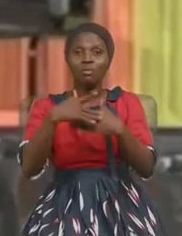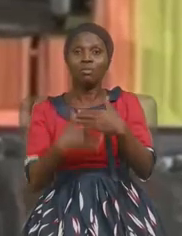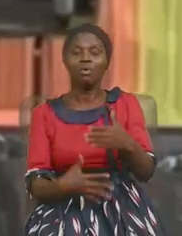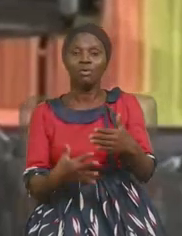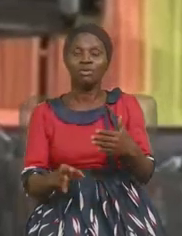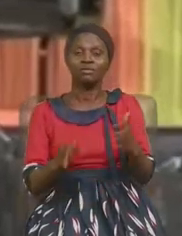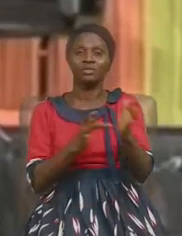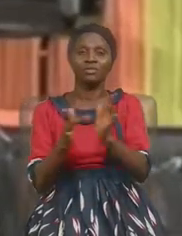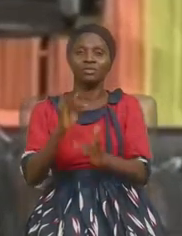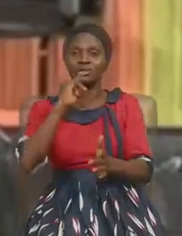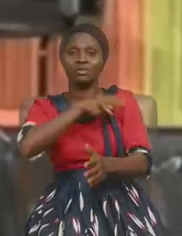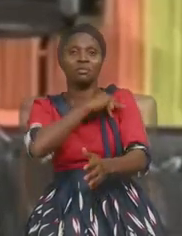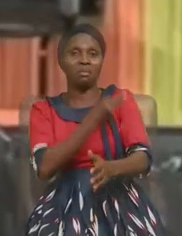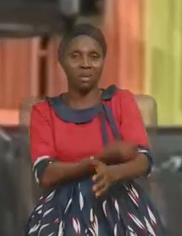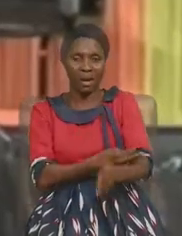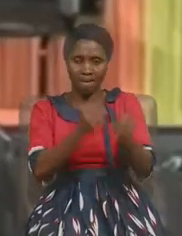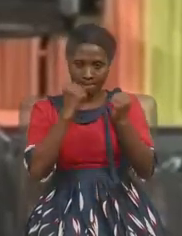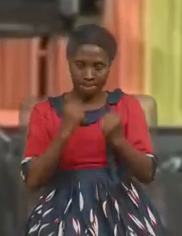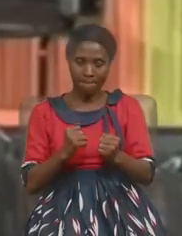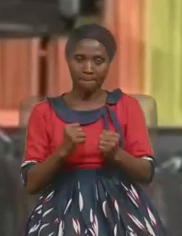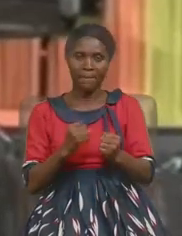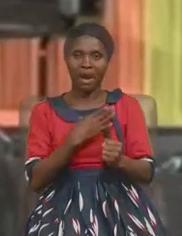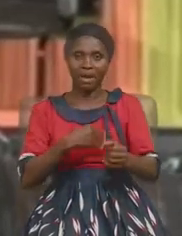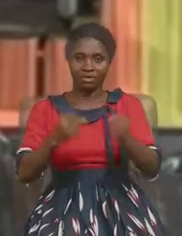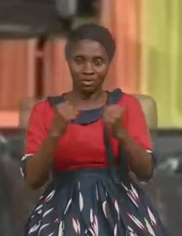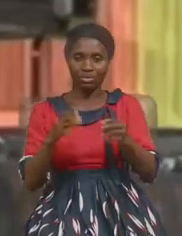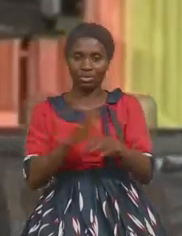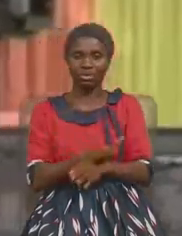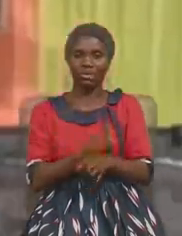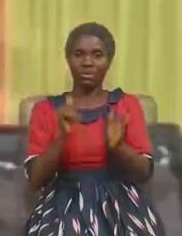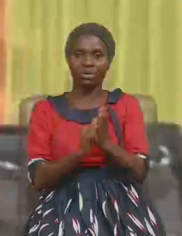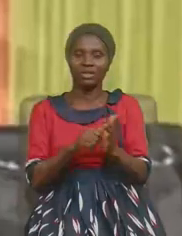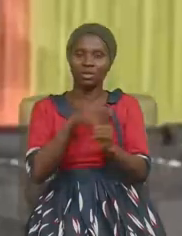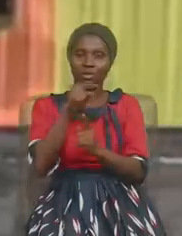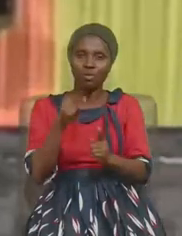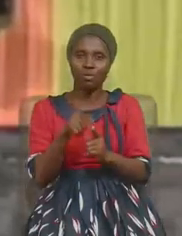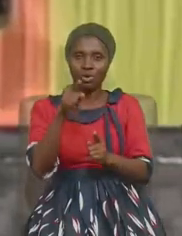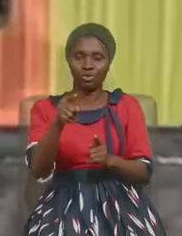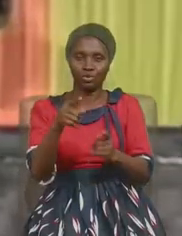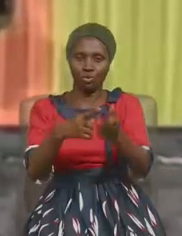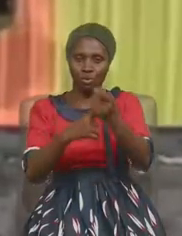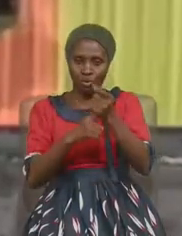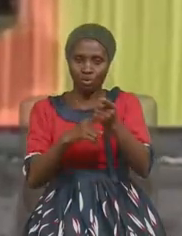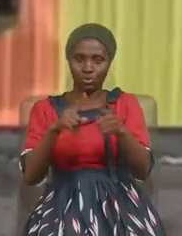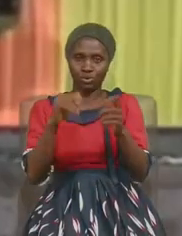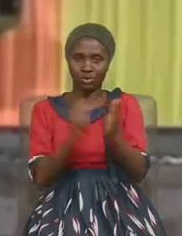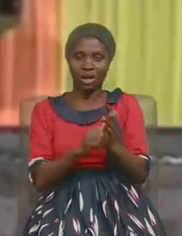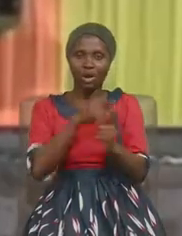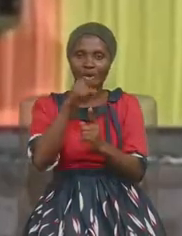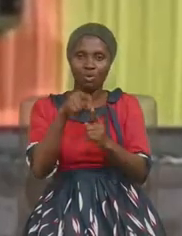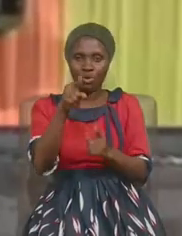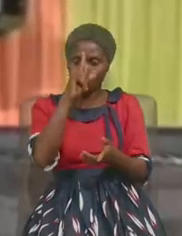puissant et assez fort. Lorsque tu t'attaches à cela, et quand tu crois à